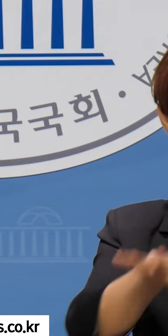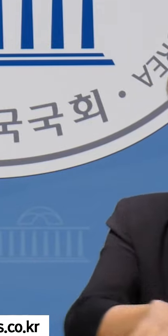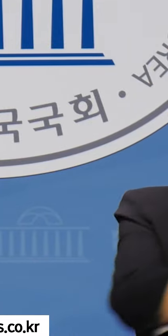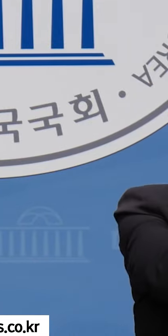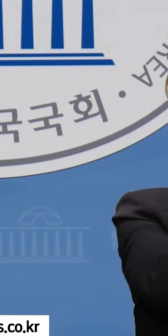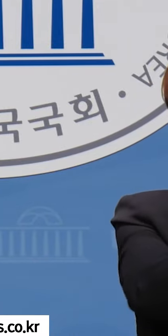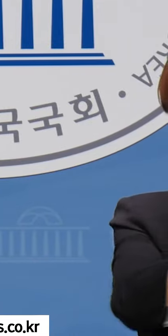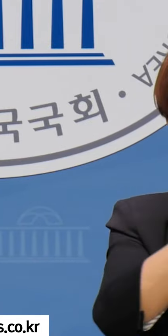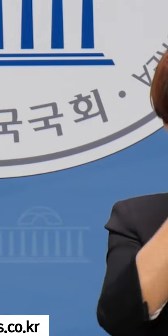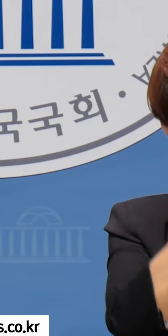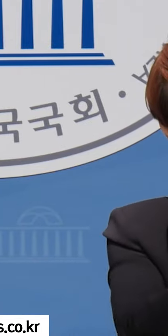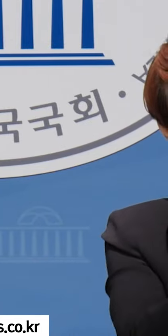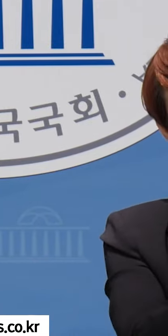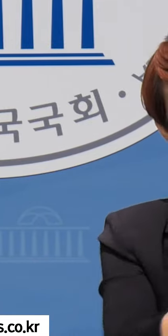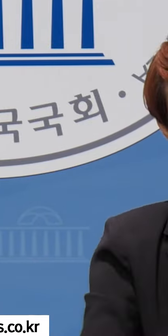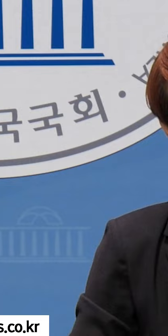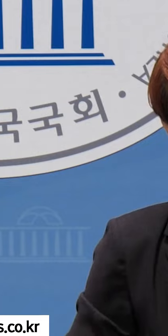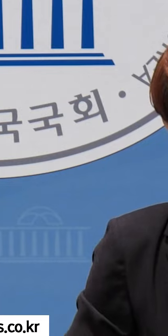만들고 있습니다.